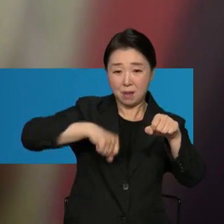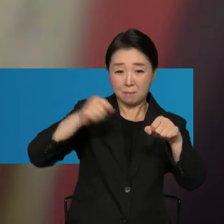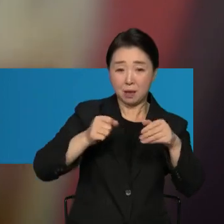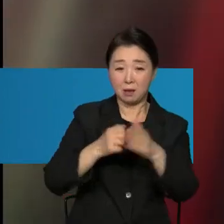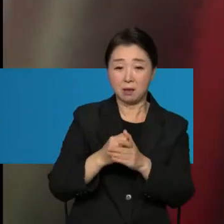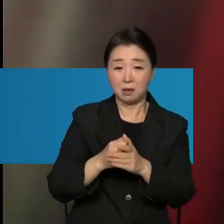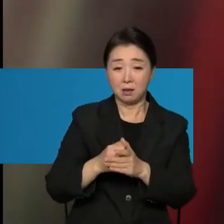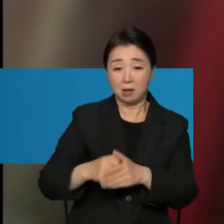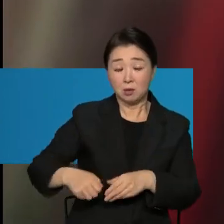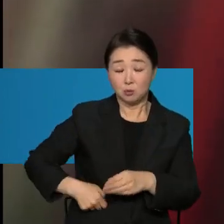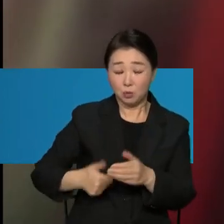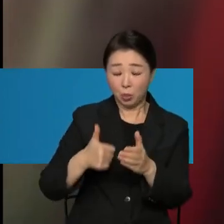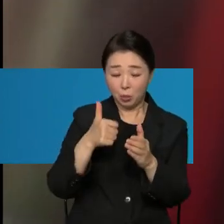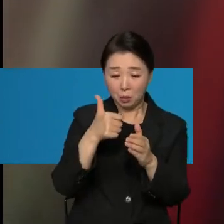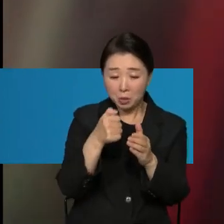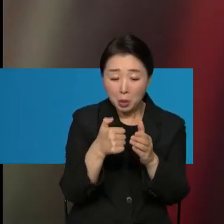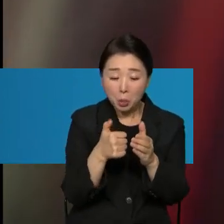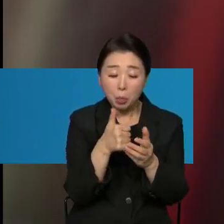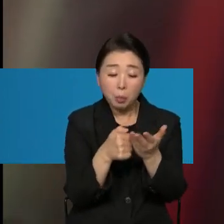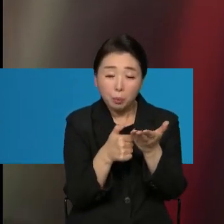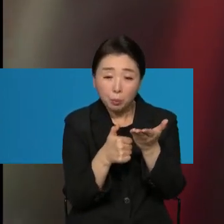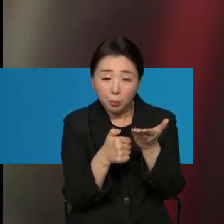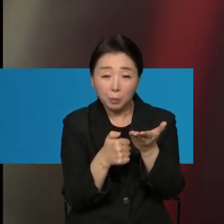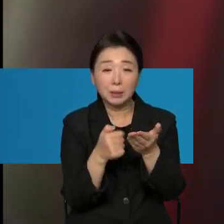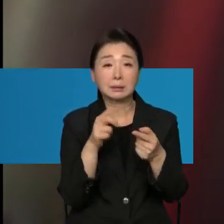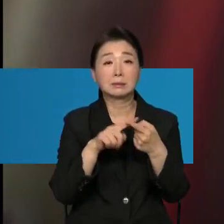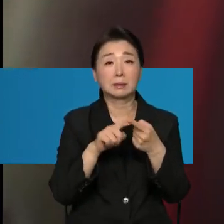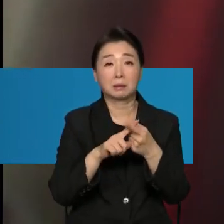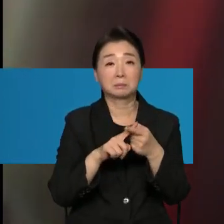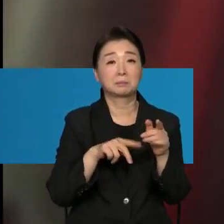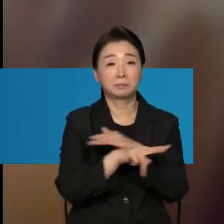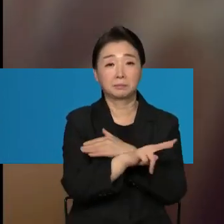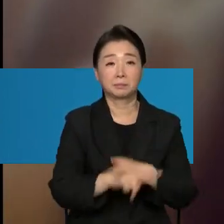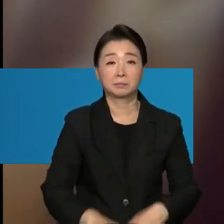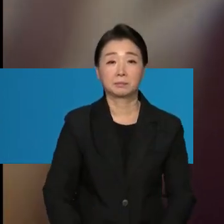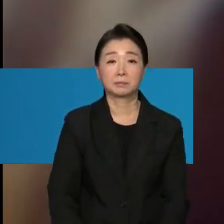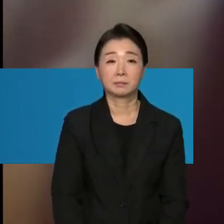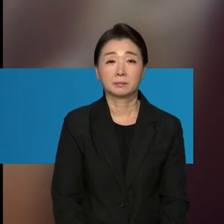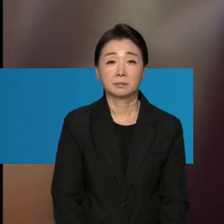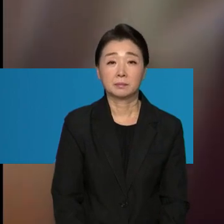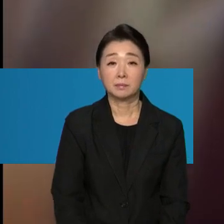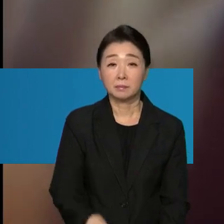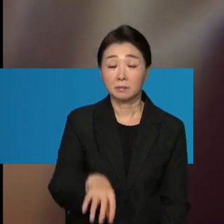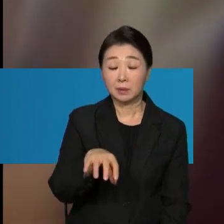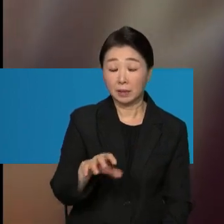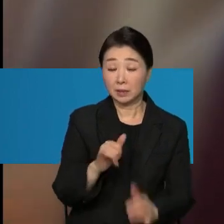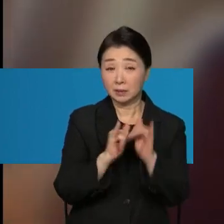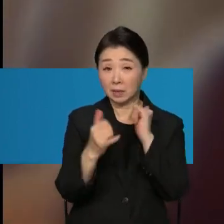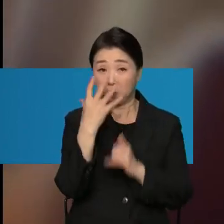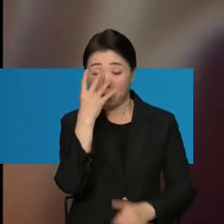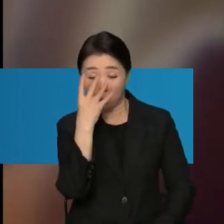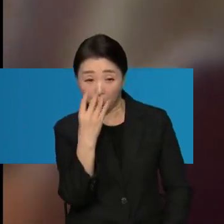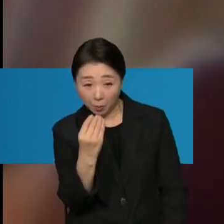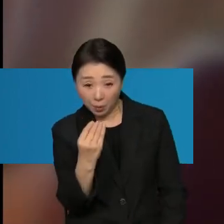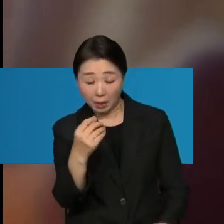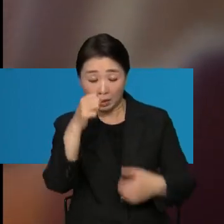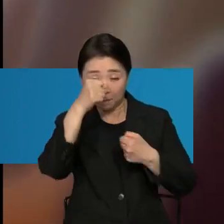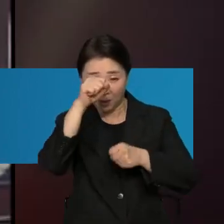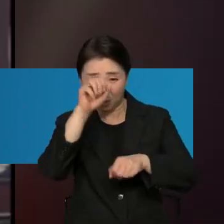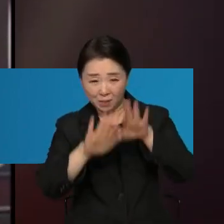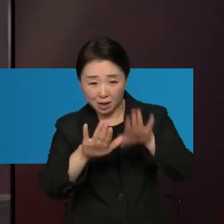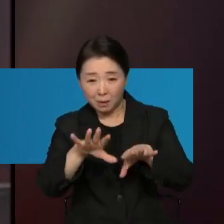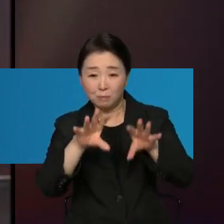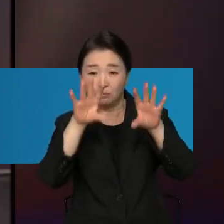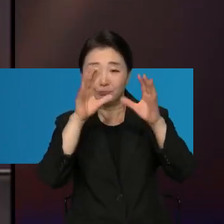주머니에서 라이터를 꺼내 불을 붙이고 그대로 자리를 떠납니다 현장을 지나던 시민들이 발로 밟아서